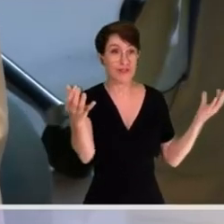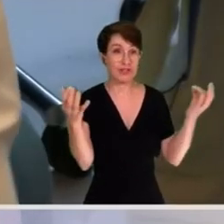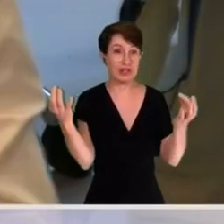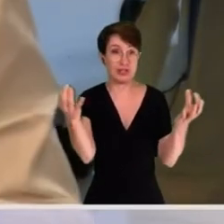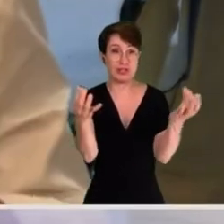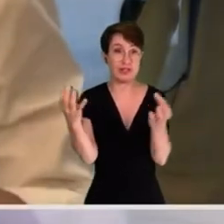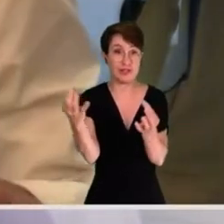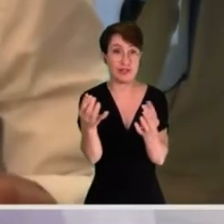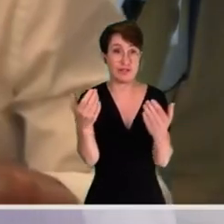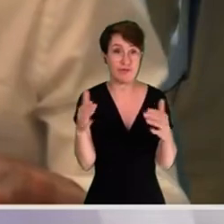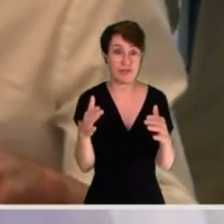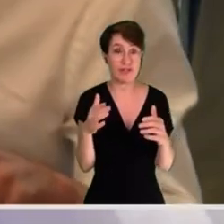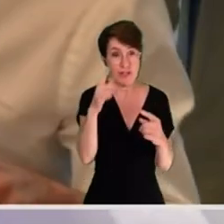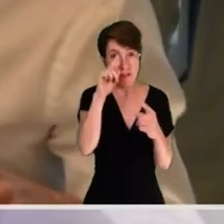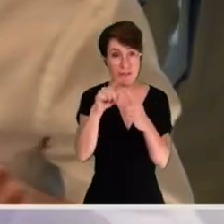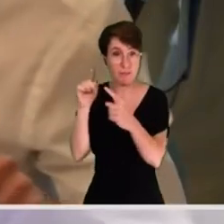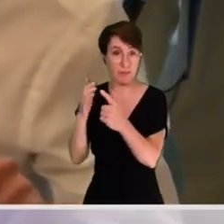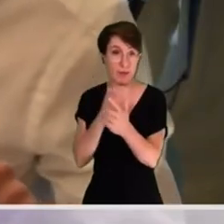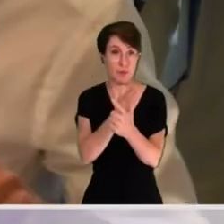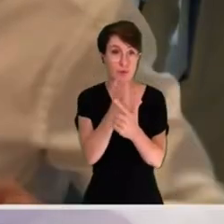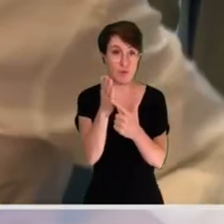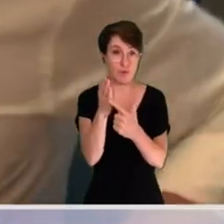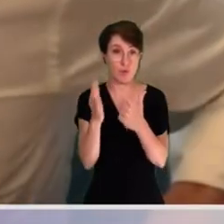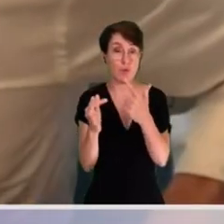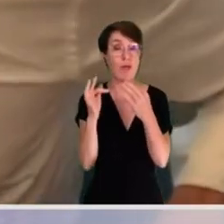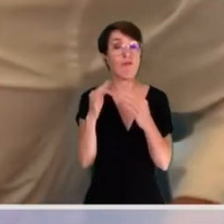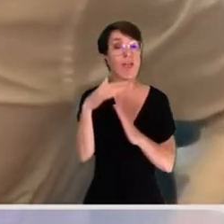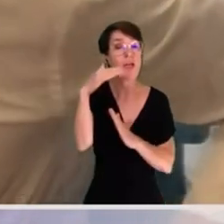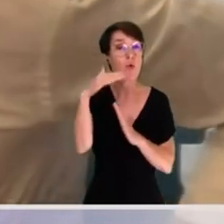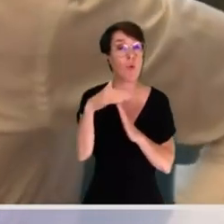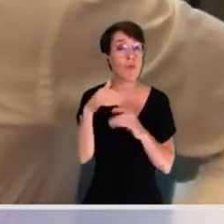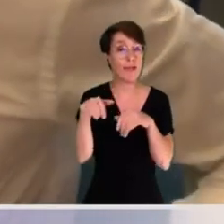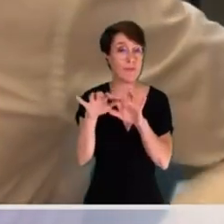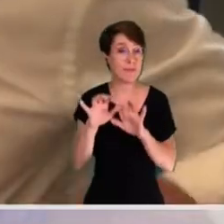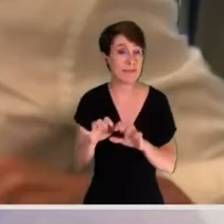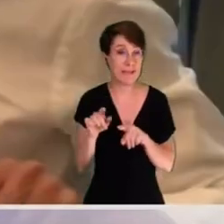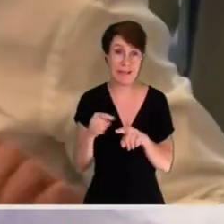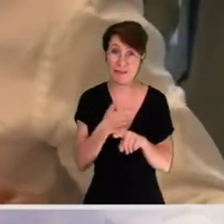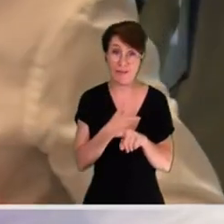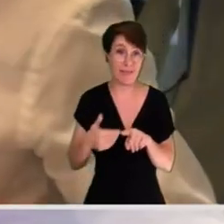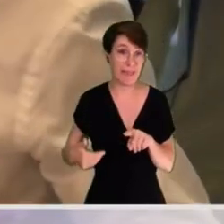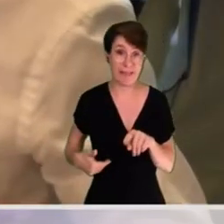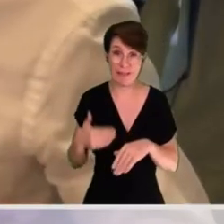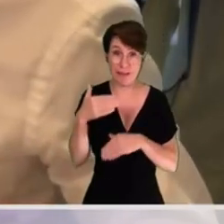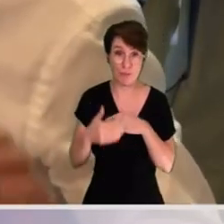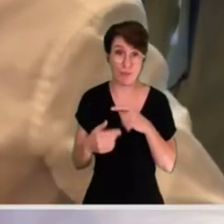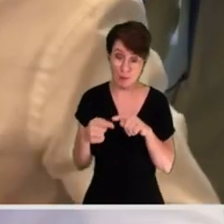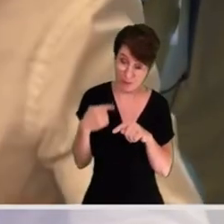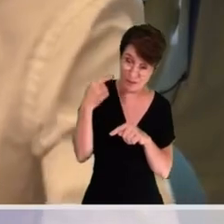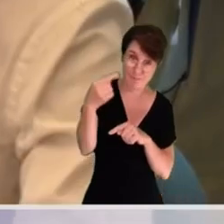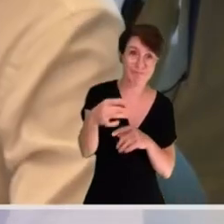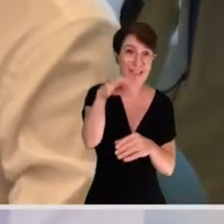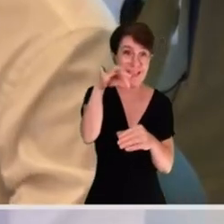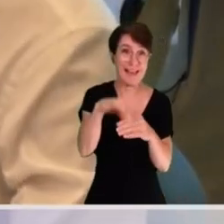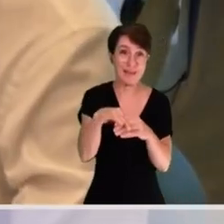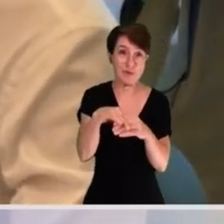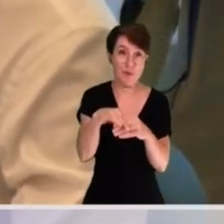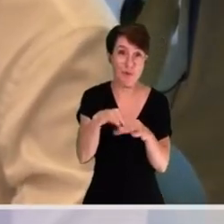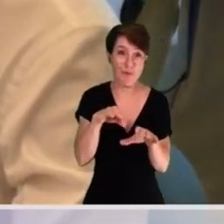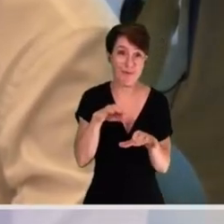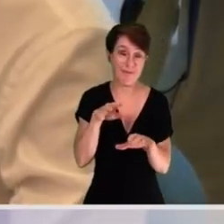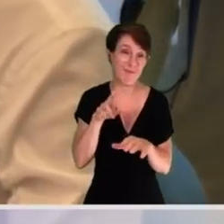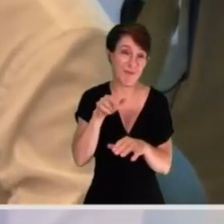il y a deux sujets qui concernent ce compte administratif, qui est le dernier avant les élections municipales, parce qu'il est le dernier avec des chiffres